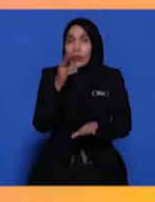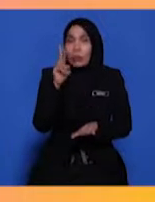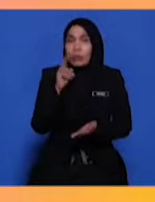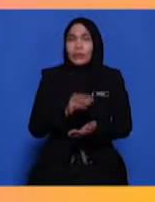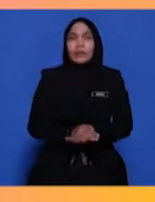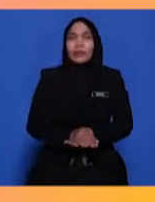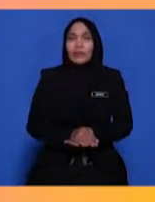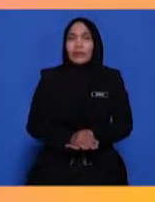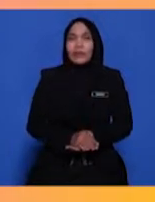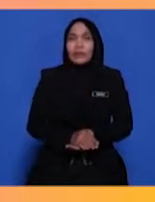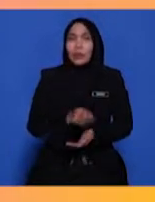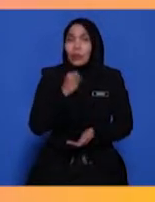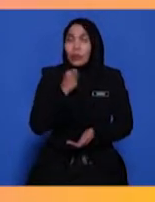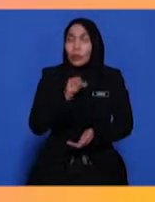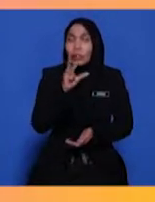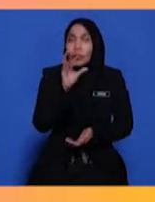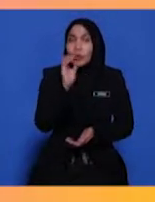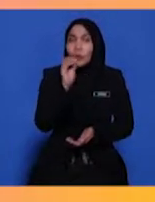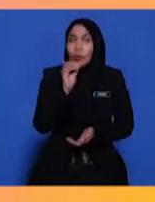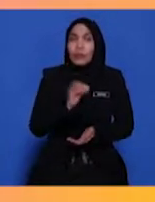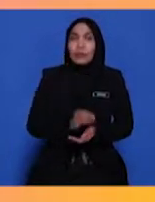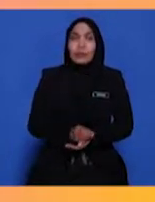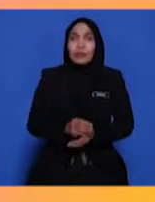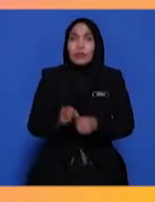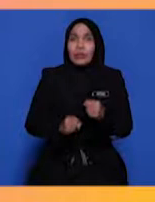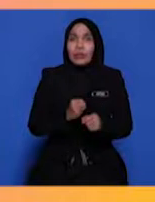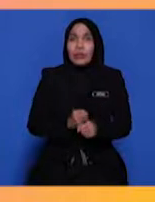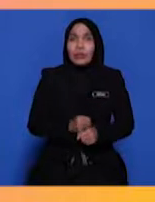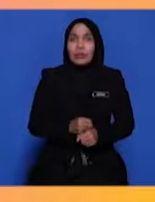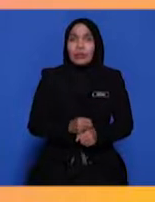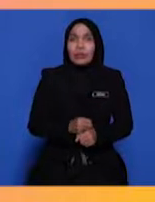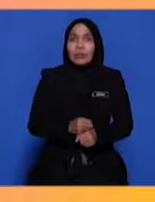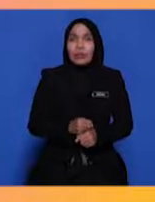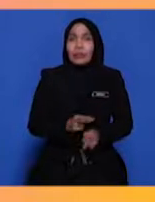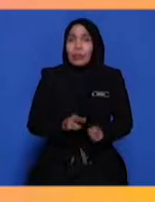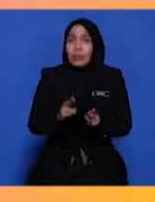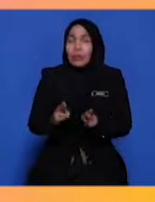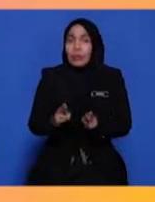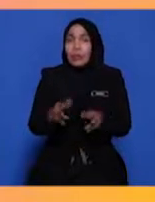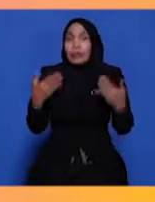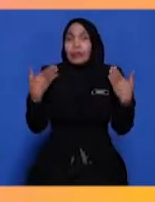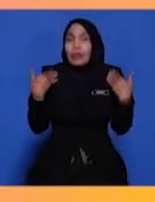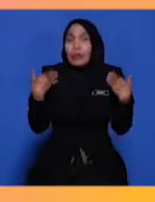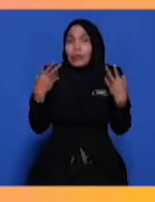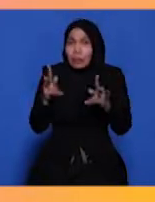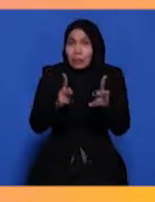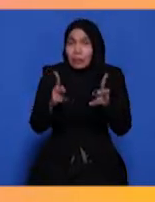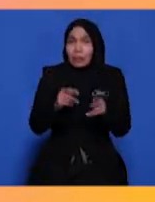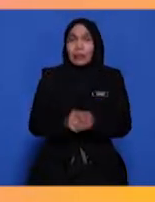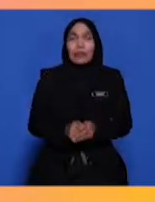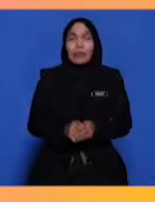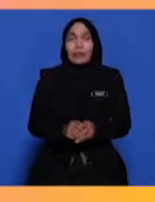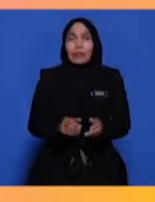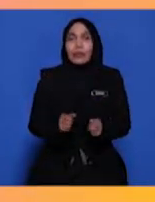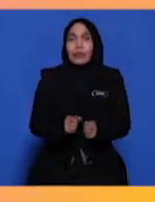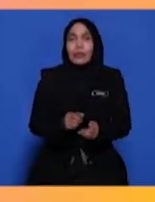Pada umur 32 tahun pula, beliau merancang memiliki sebuah kereta dengan anggaran harga